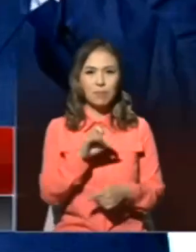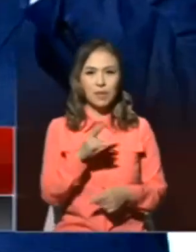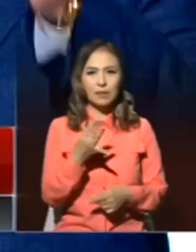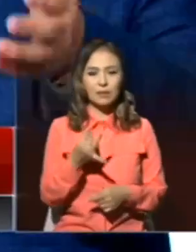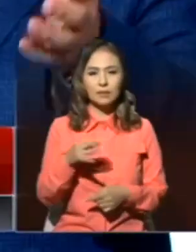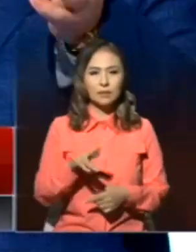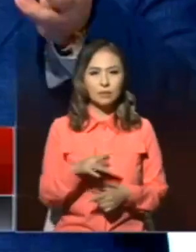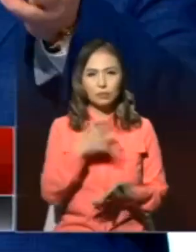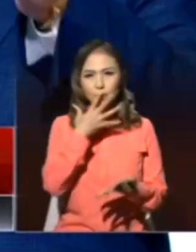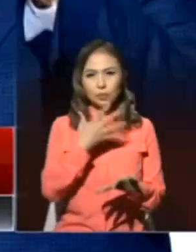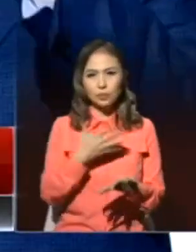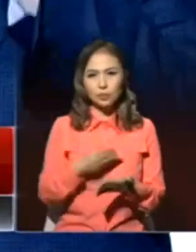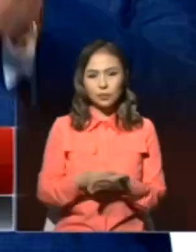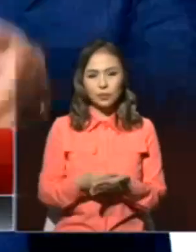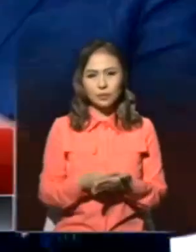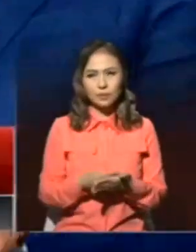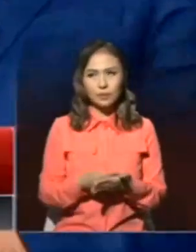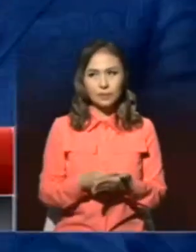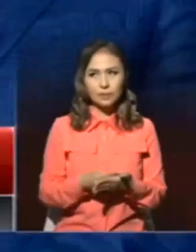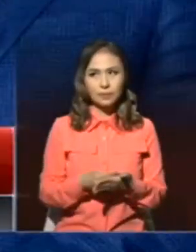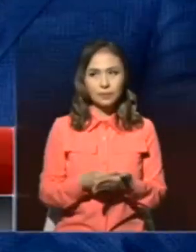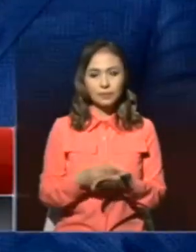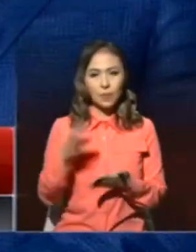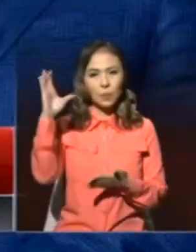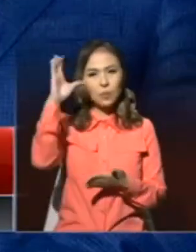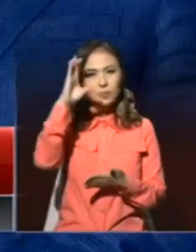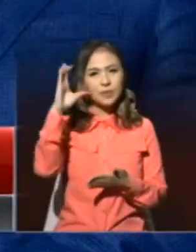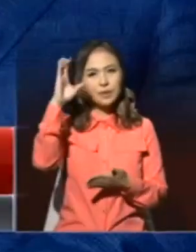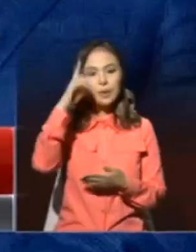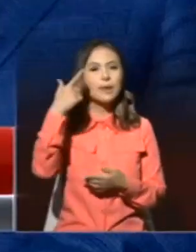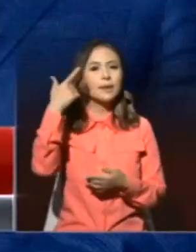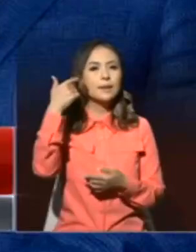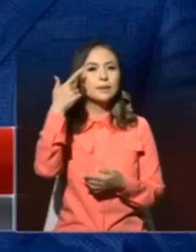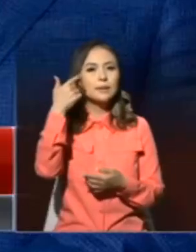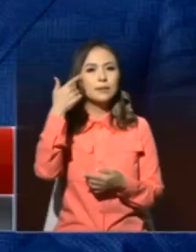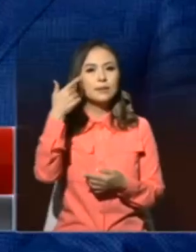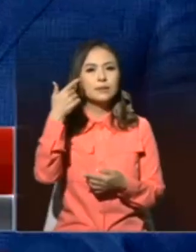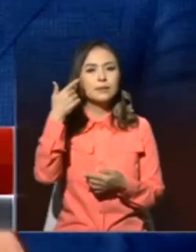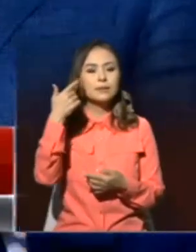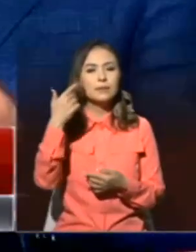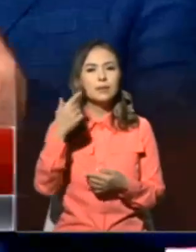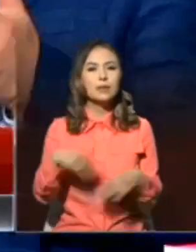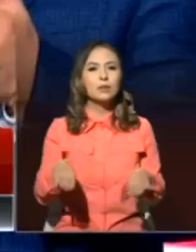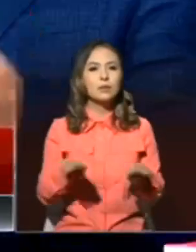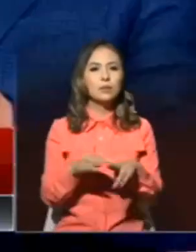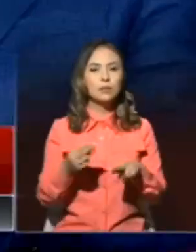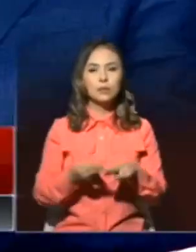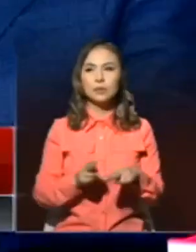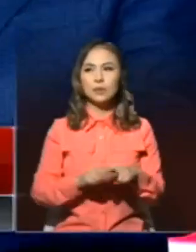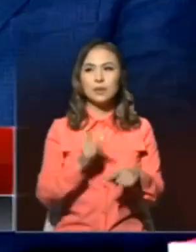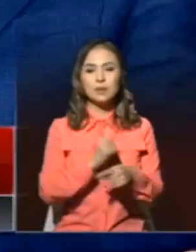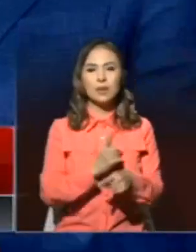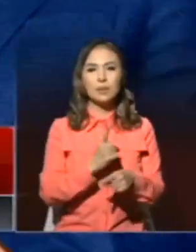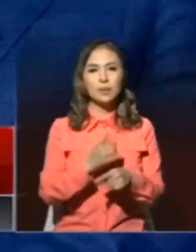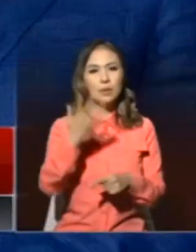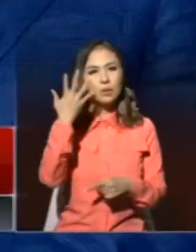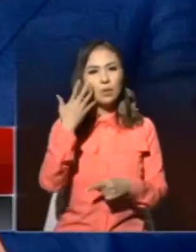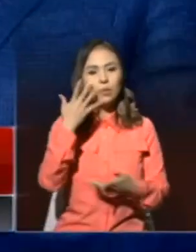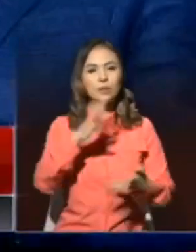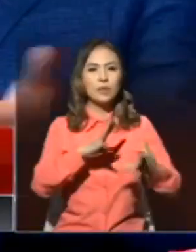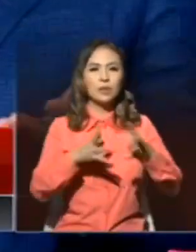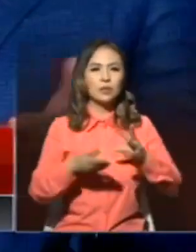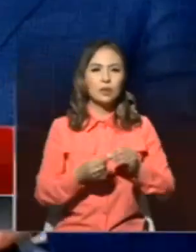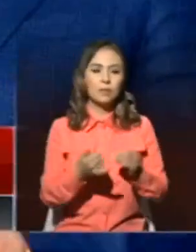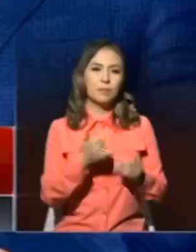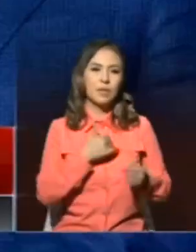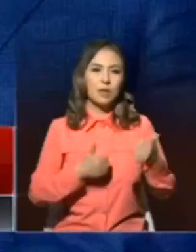алайық, өзіміздің әрге бармай Өзбекстанды алайық, Қырғызстанды алайық. Сондықтан да олардағы осы тыйым салғаннан кейінгі нәтижелерін